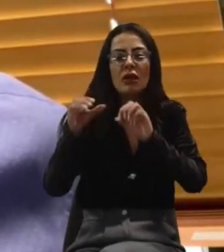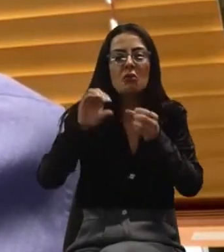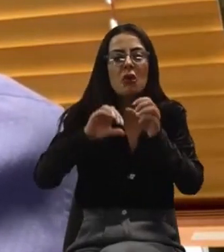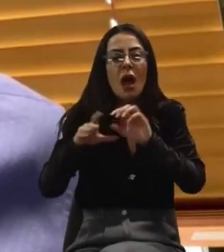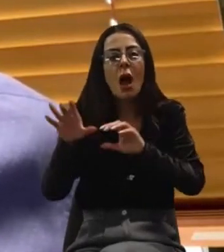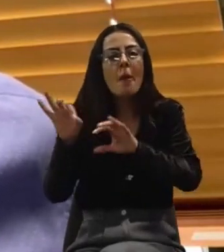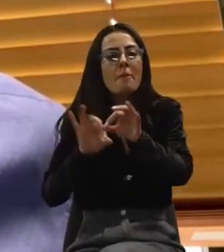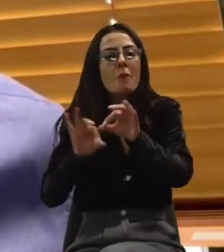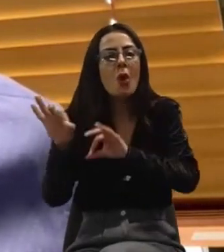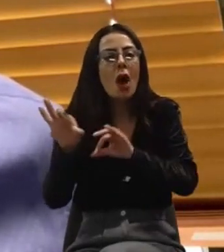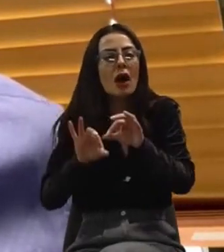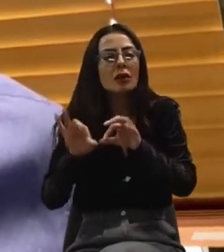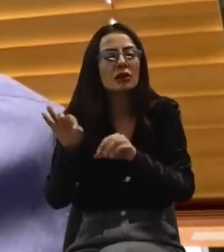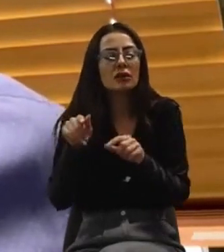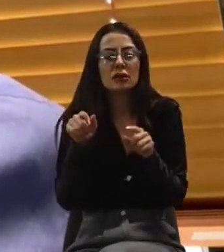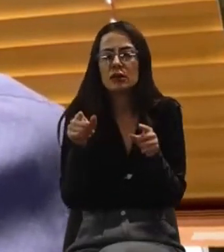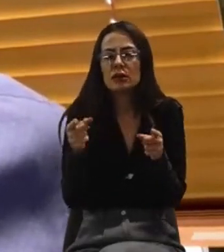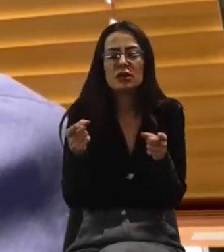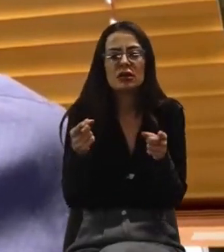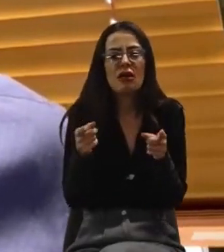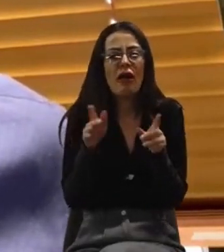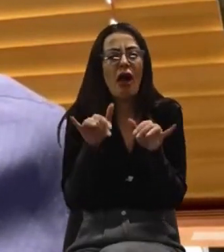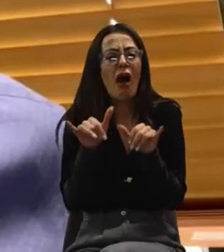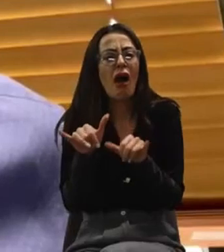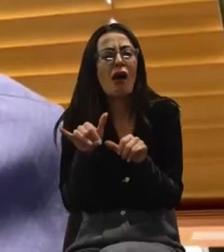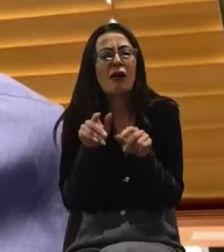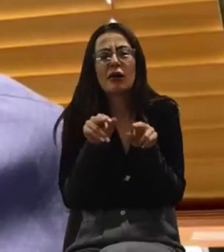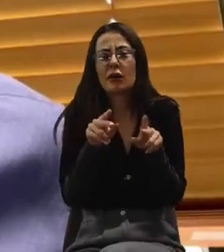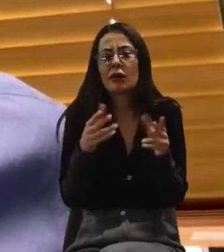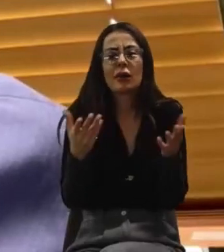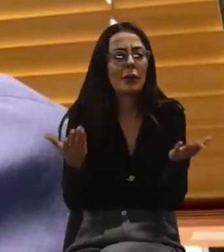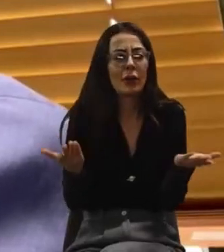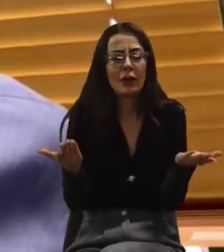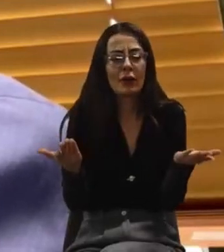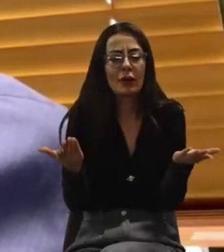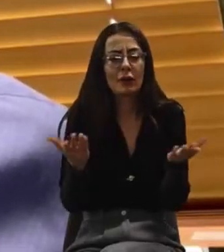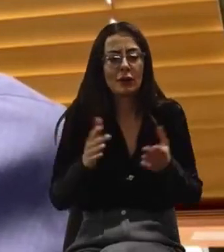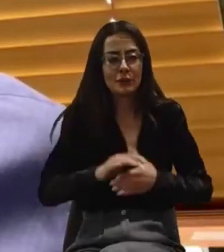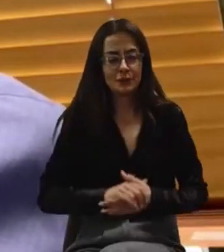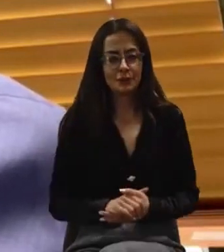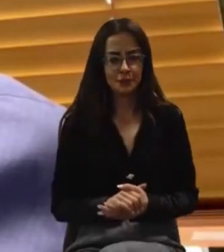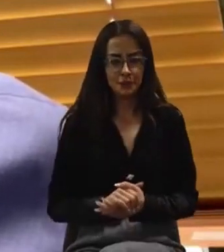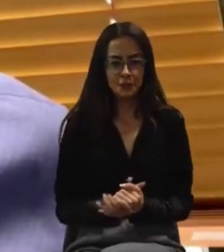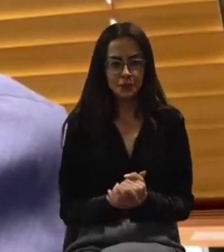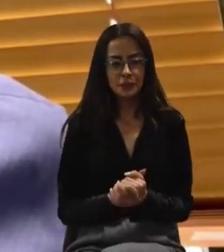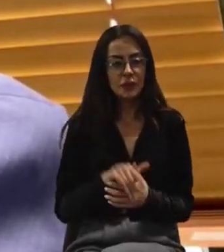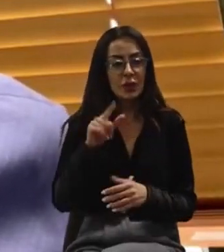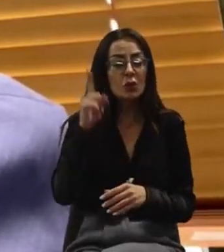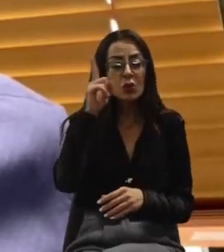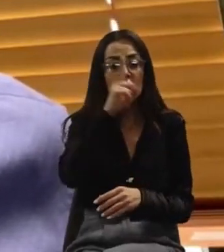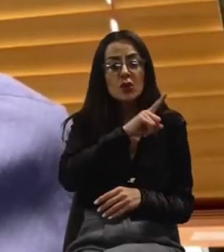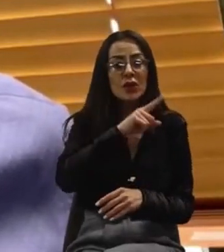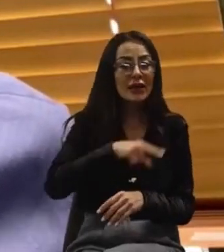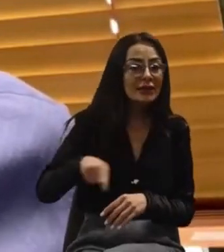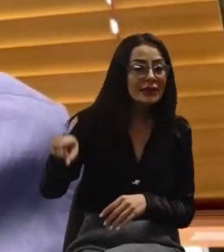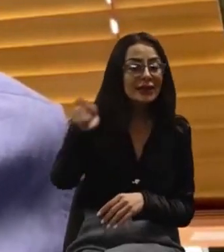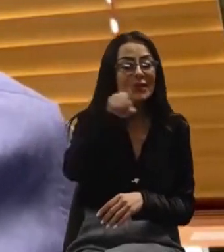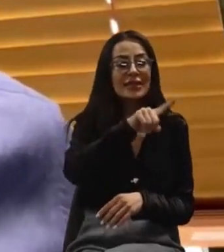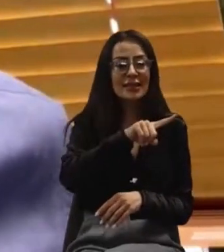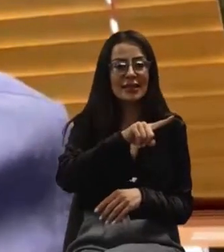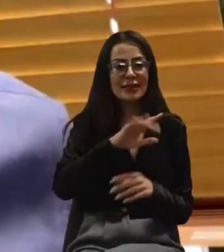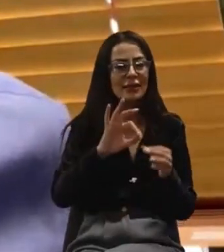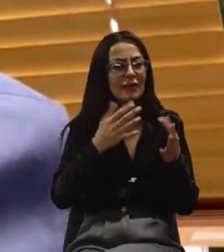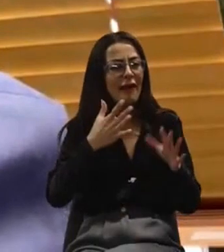dediğim gibi dikeyde mesleki olarak uzmanlaşma da sürece Aslında yapabiliyor olay sırasında sizin ortabağ de ne